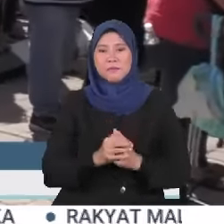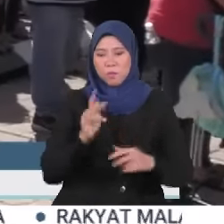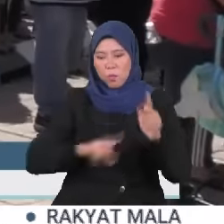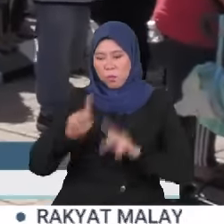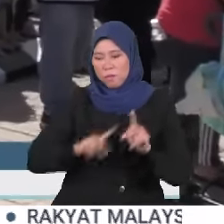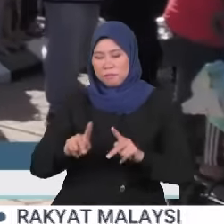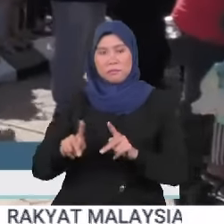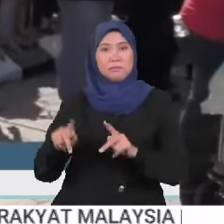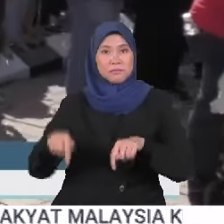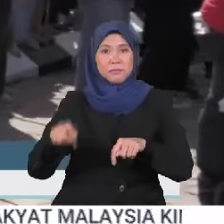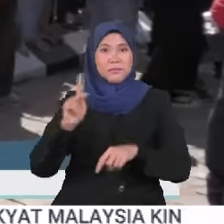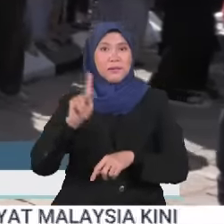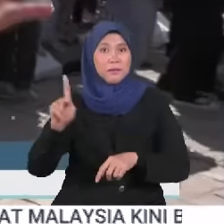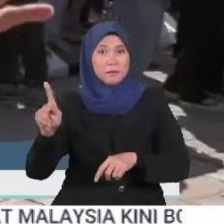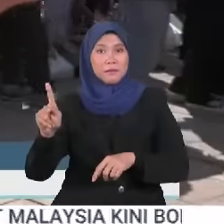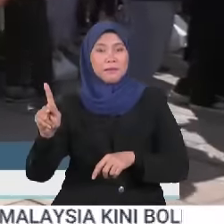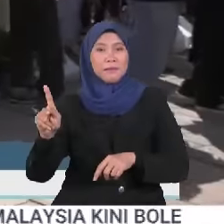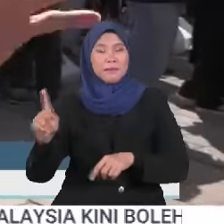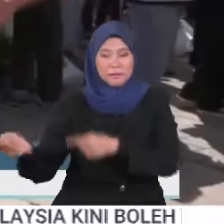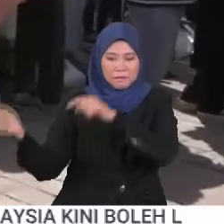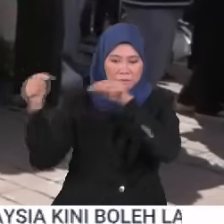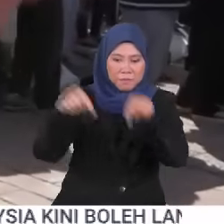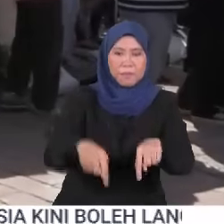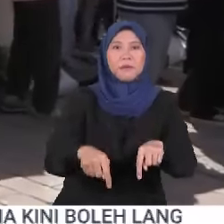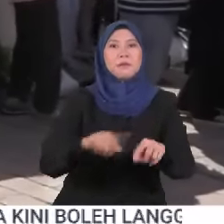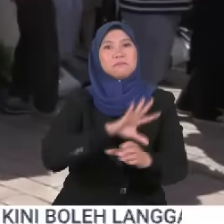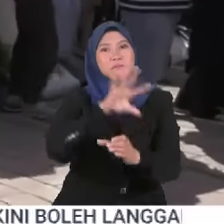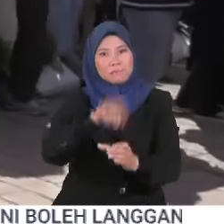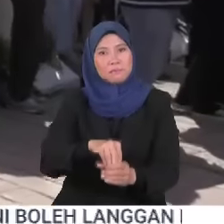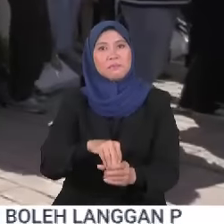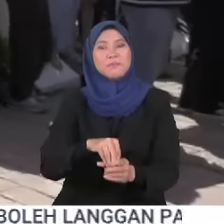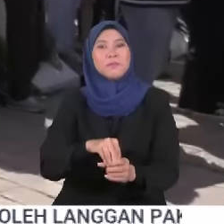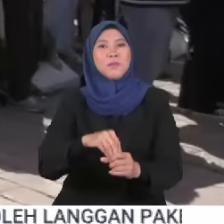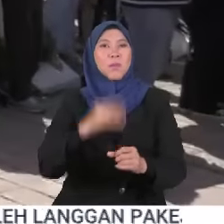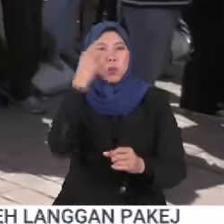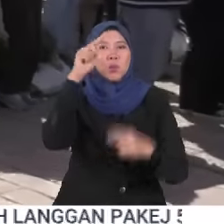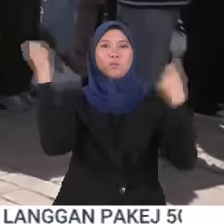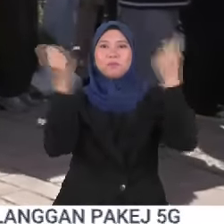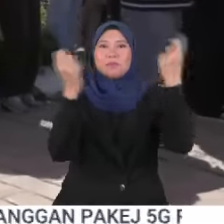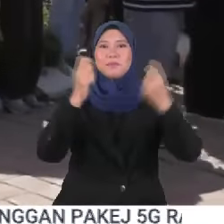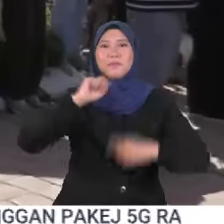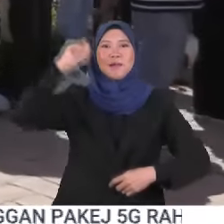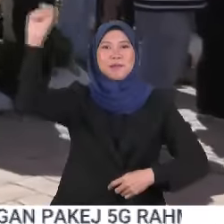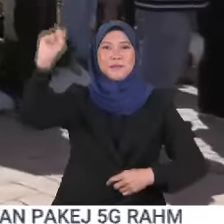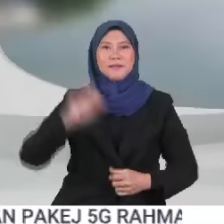yang kawasan menyertai di hari kemerdekaan Malaysia